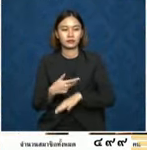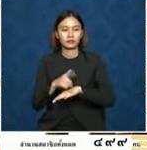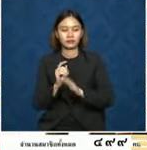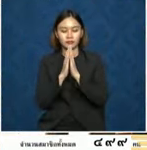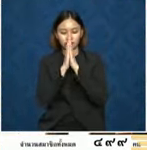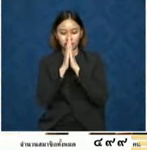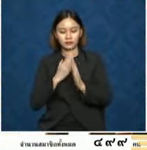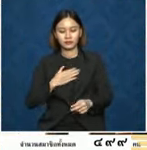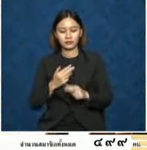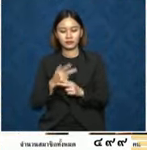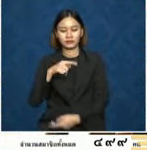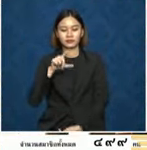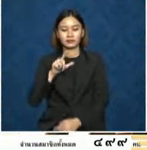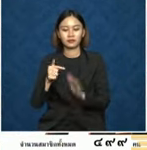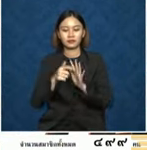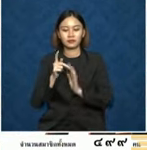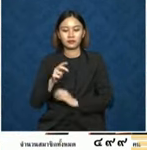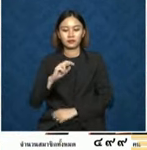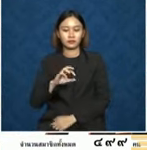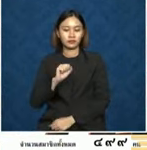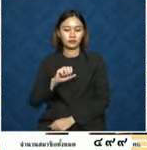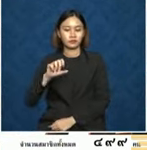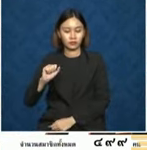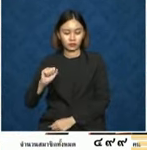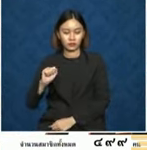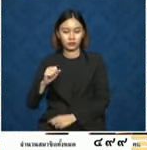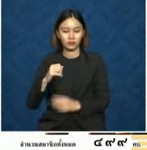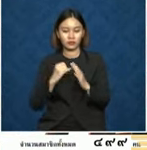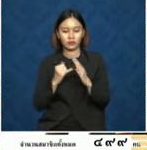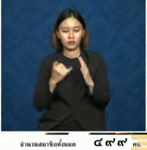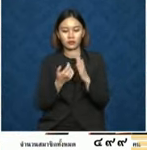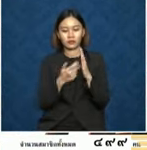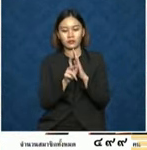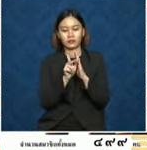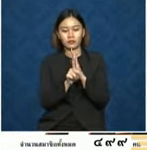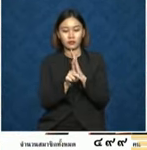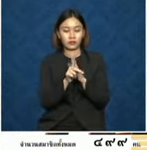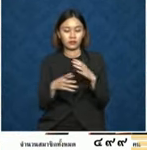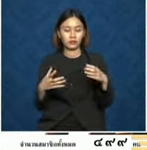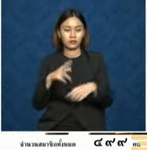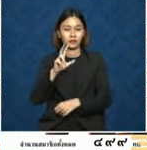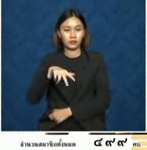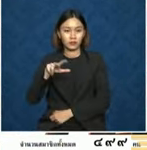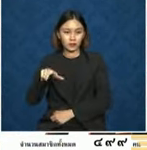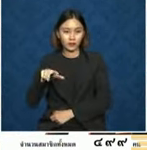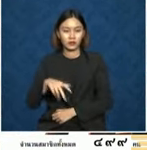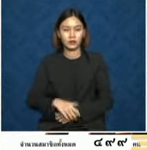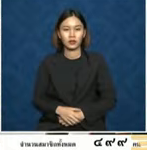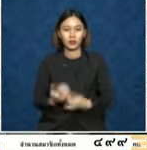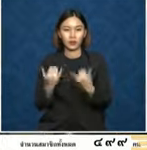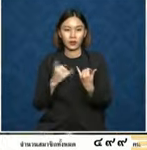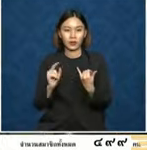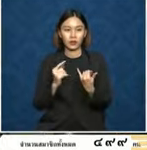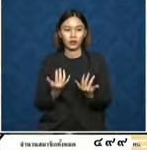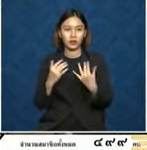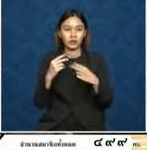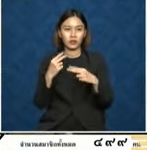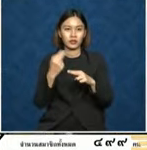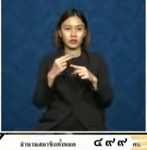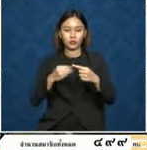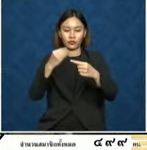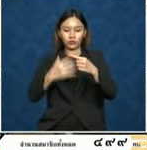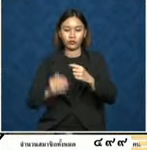ารพกับผมนายพลากรพิมพ์พนิชสมาชิกสภาผู้แทนราษฎรจังหวัดกาฬสินธุ์พรรคเพื่อไทยครับวันนี้ผมได้ร่วมลงชื่ออภิ